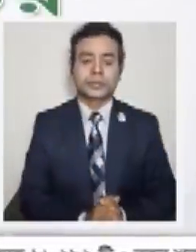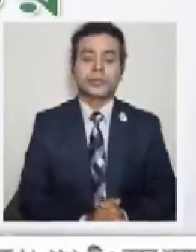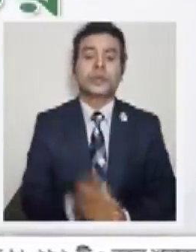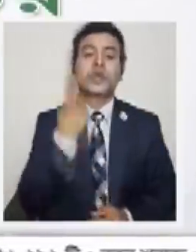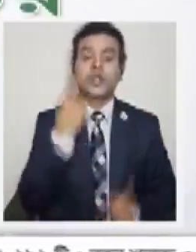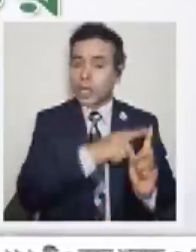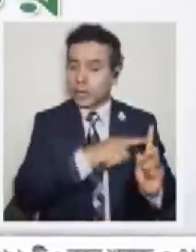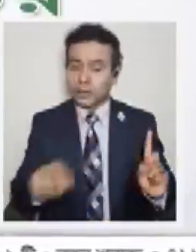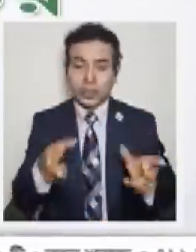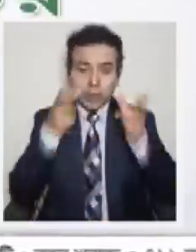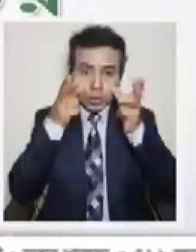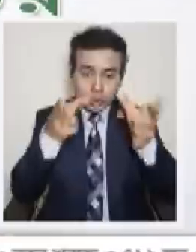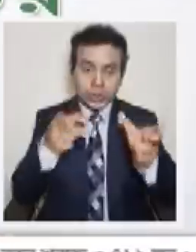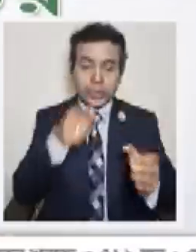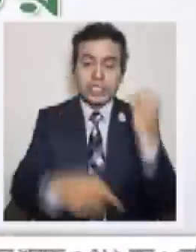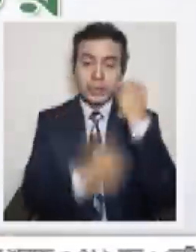সামনে তুলে ধরলাম।